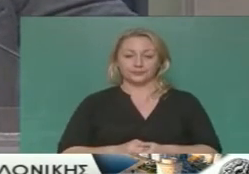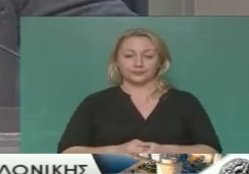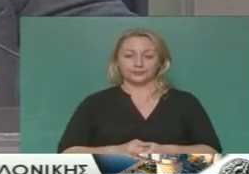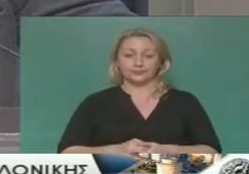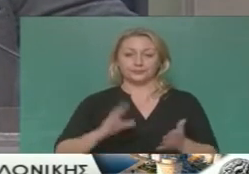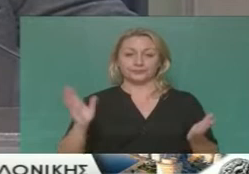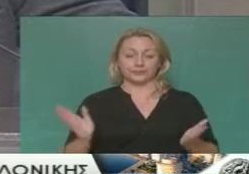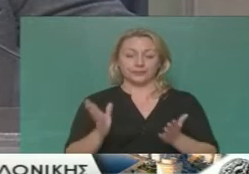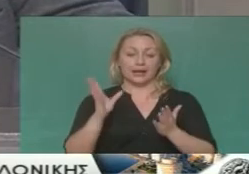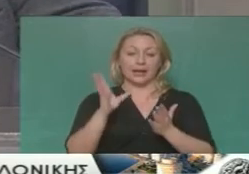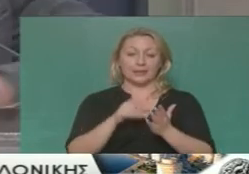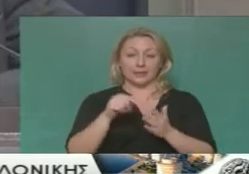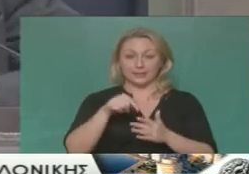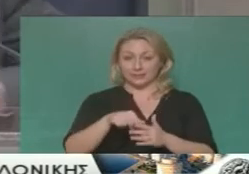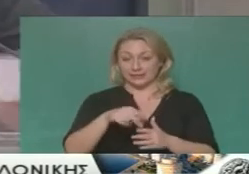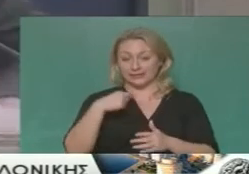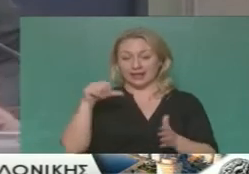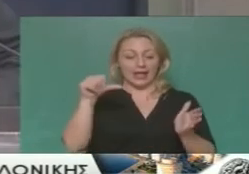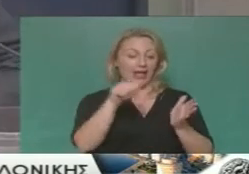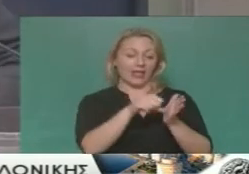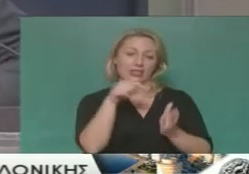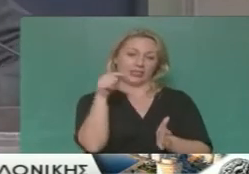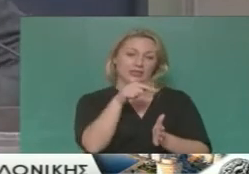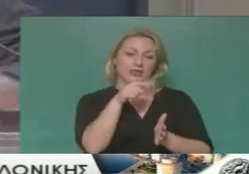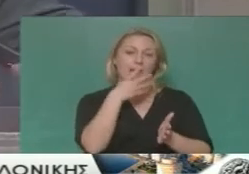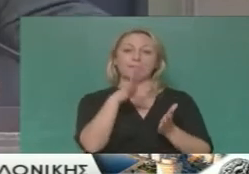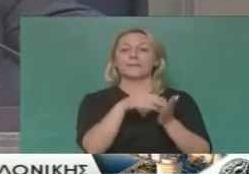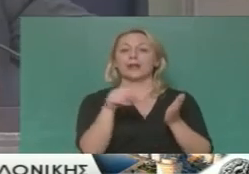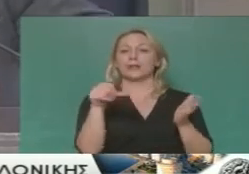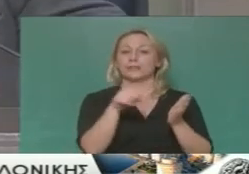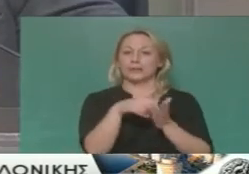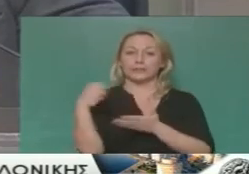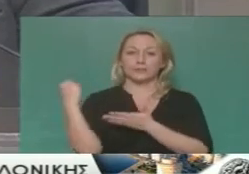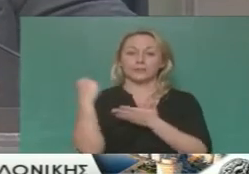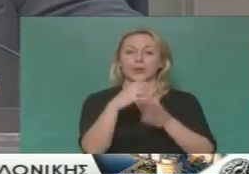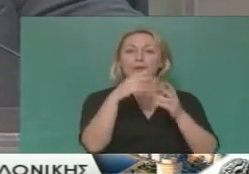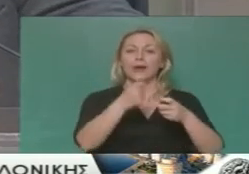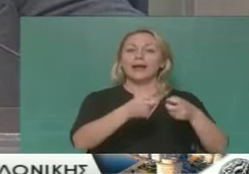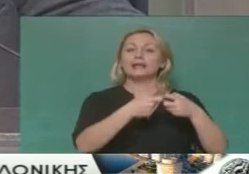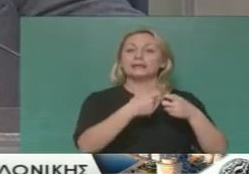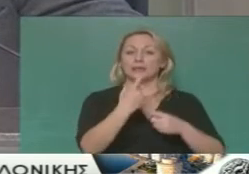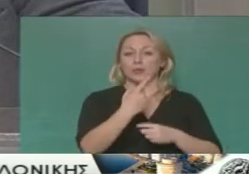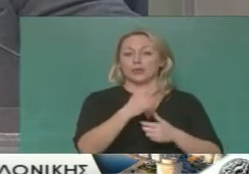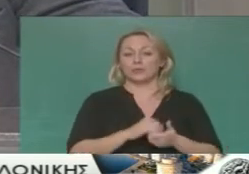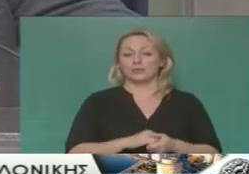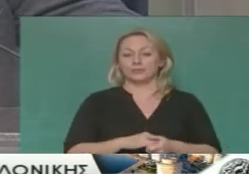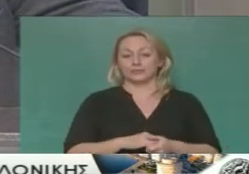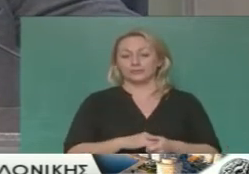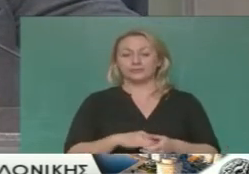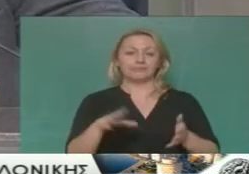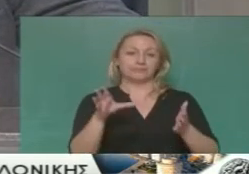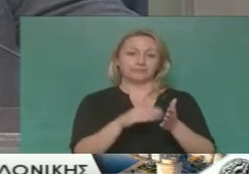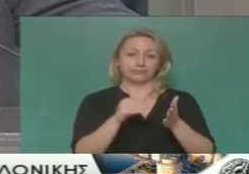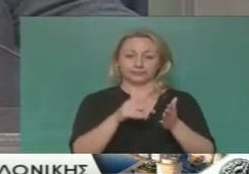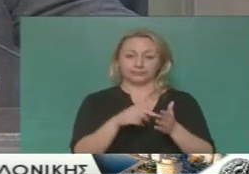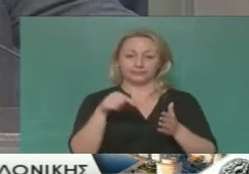Ας πάρουμε λοιπόν, και επειδή ανέφερε την Αθήνα σαν παράδειγμα με την επιδότηση εισιτήριου, ας πάρουμε ένα παράδειγμα